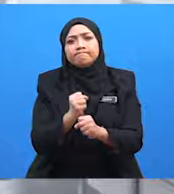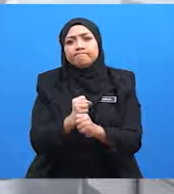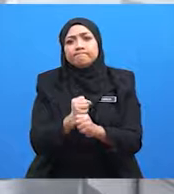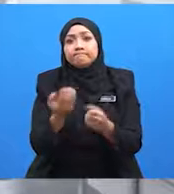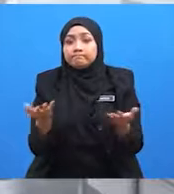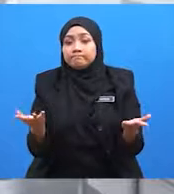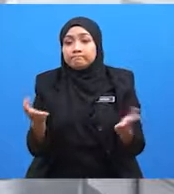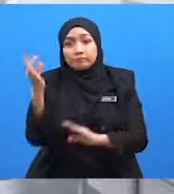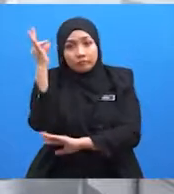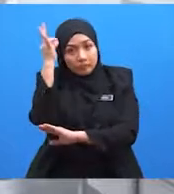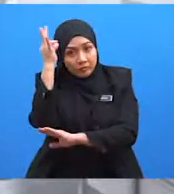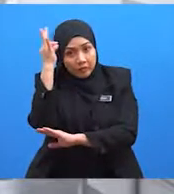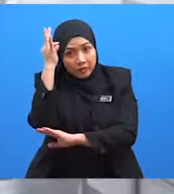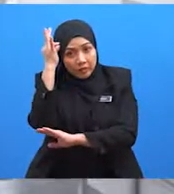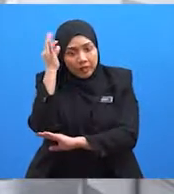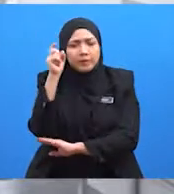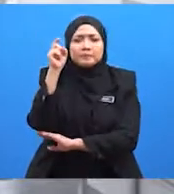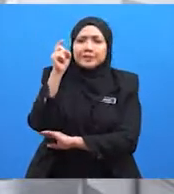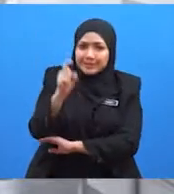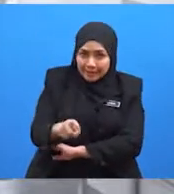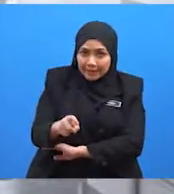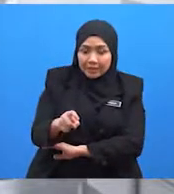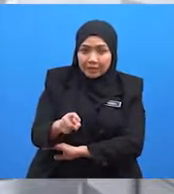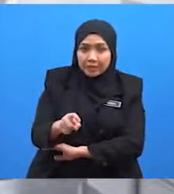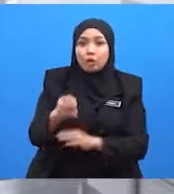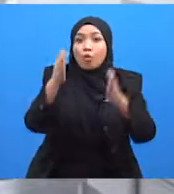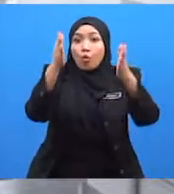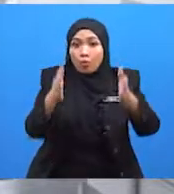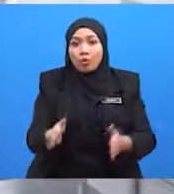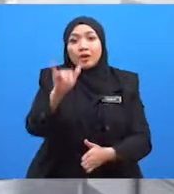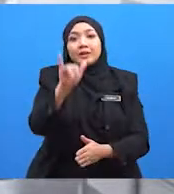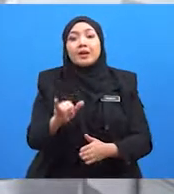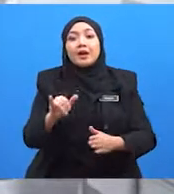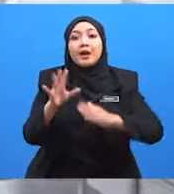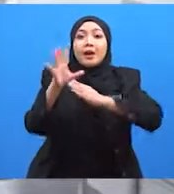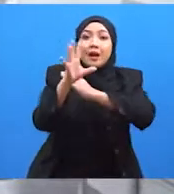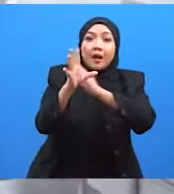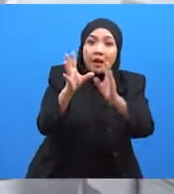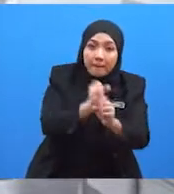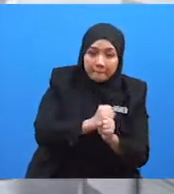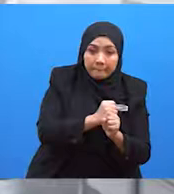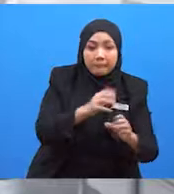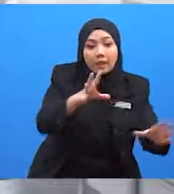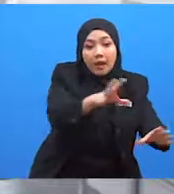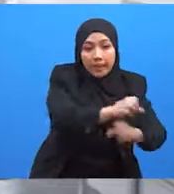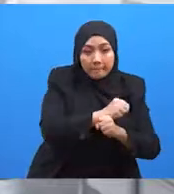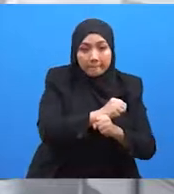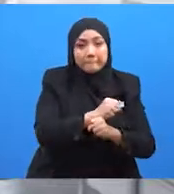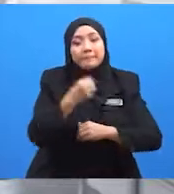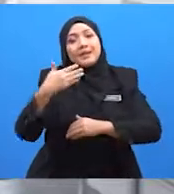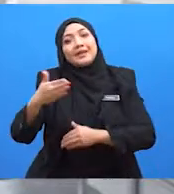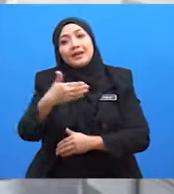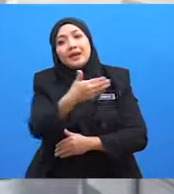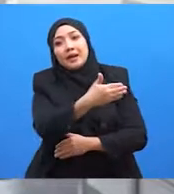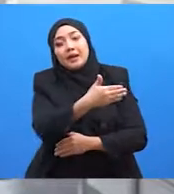Ha, sudah tentulah para nelayan tidak dapat turun ke laut untuk